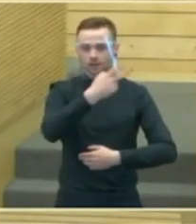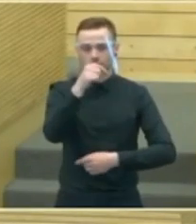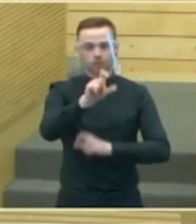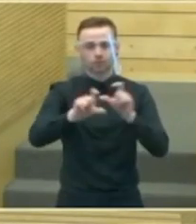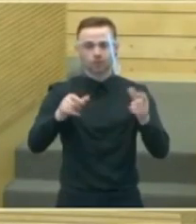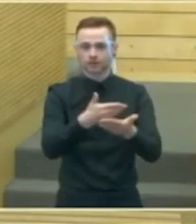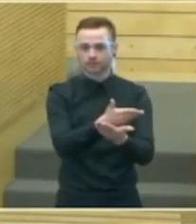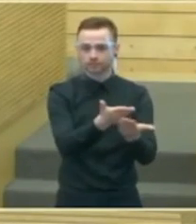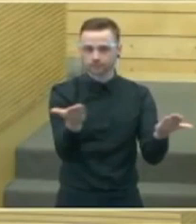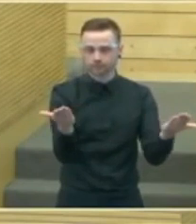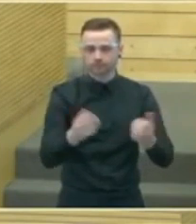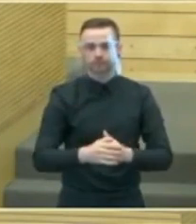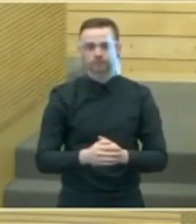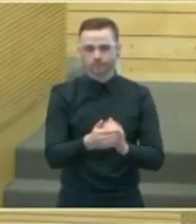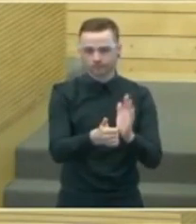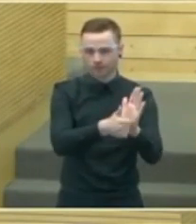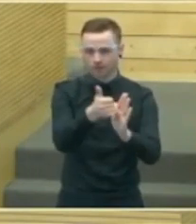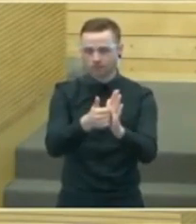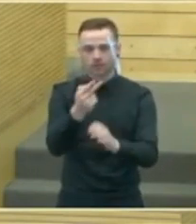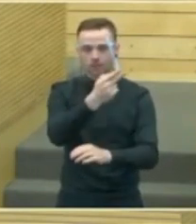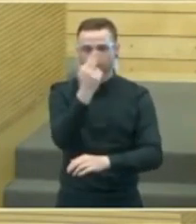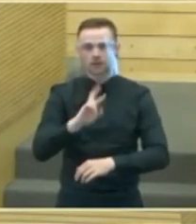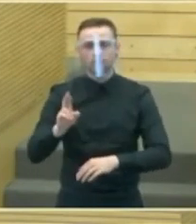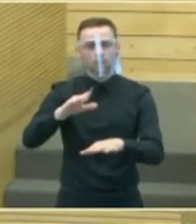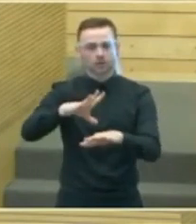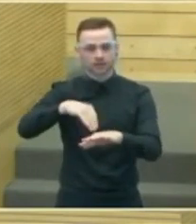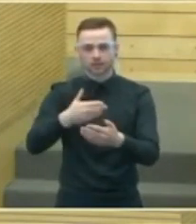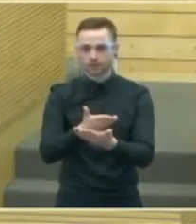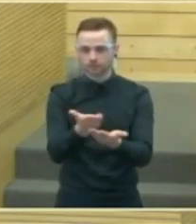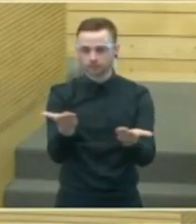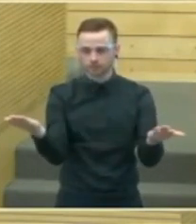žmonės, gerbiamas Lietuvos Respublikos Seime,